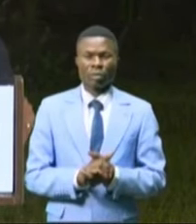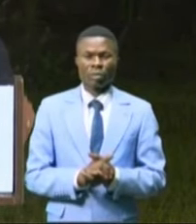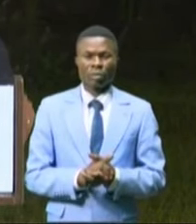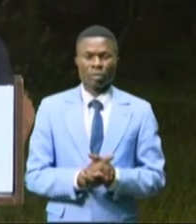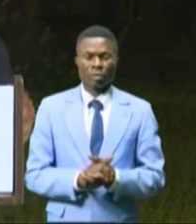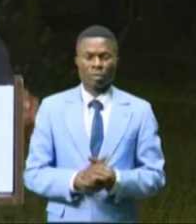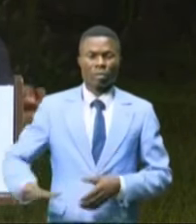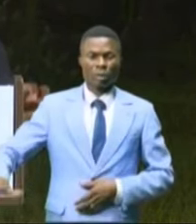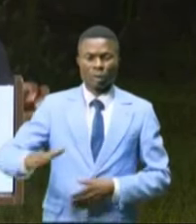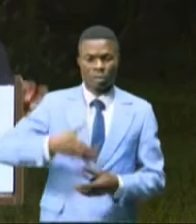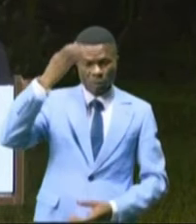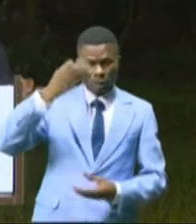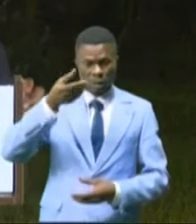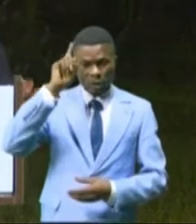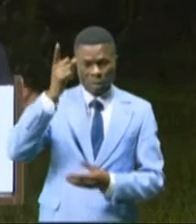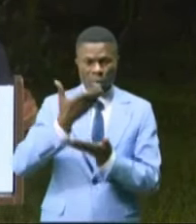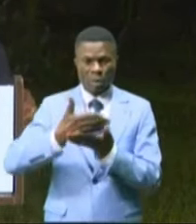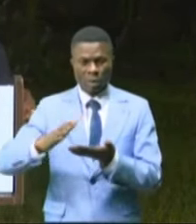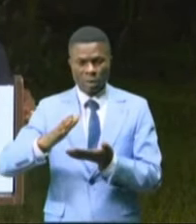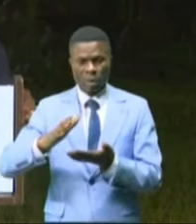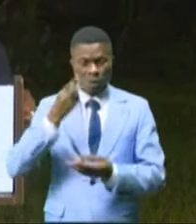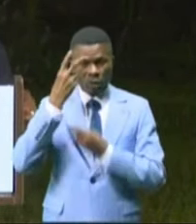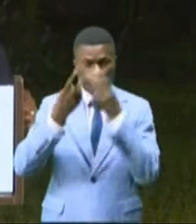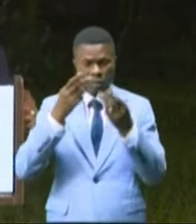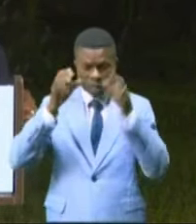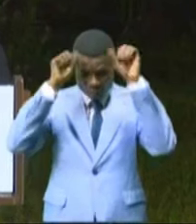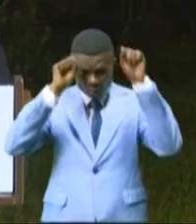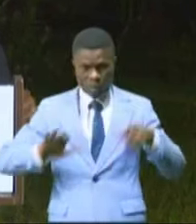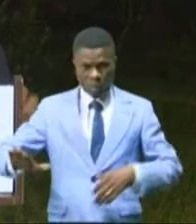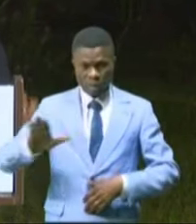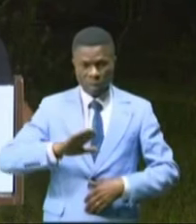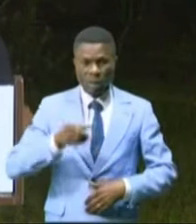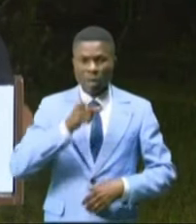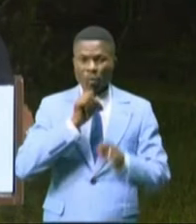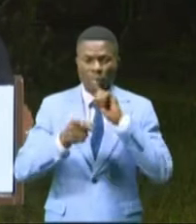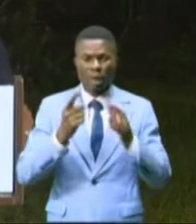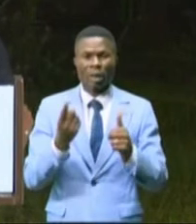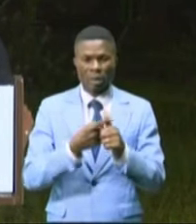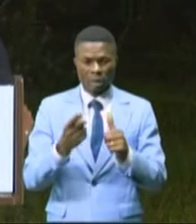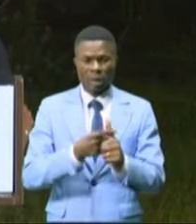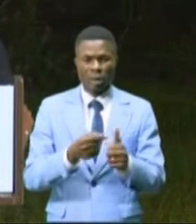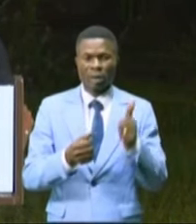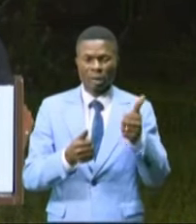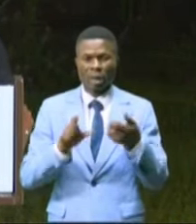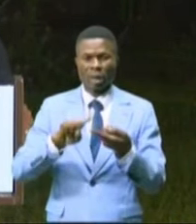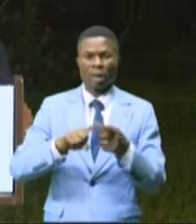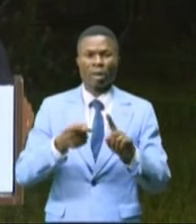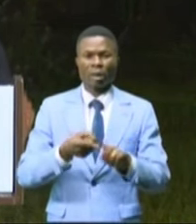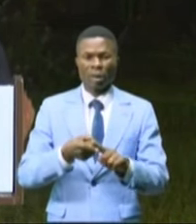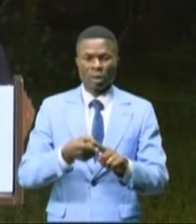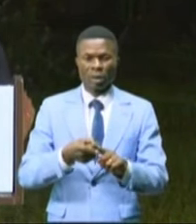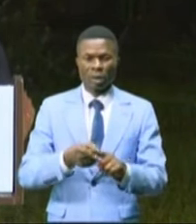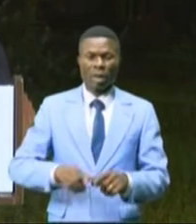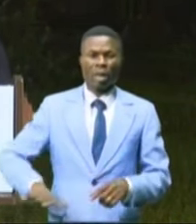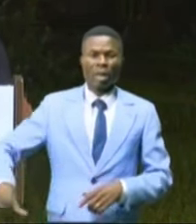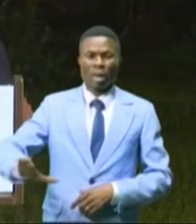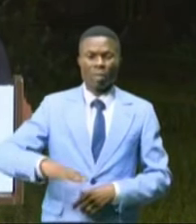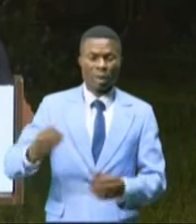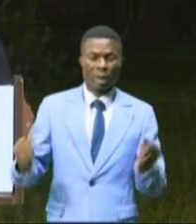À Luanda, première étape de sa tournée officielle, le président de la République s'est entretenu avec son homologue João